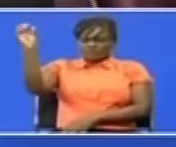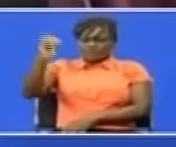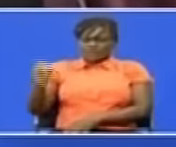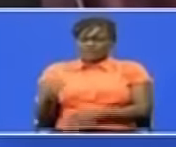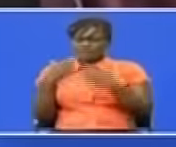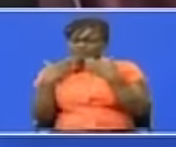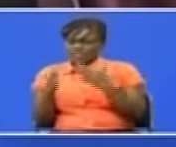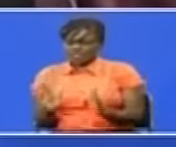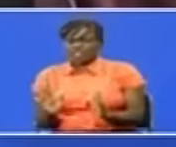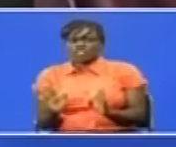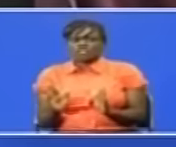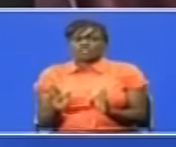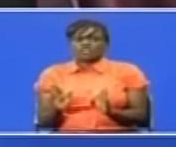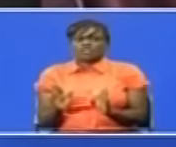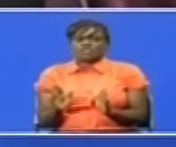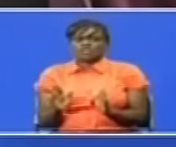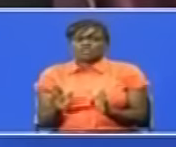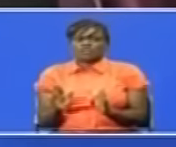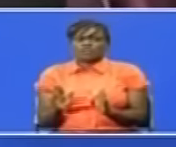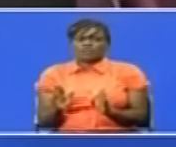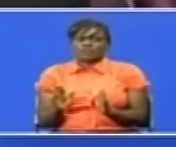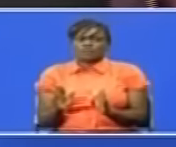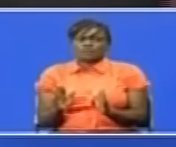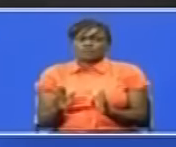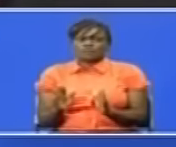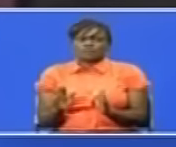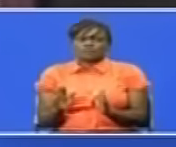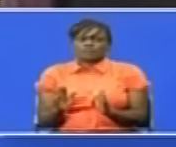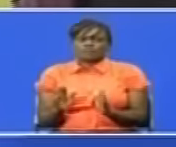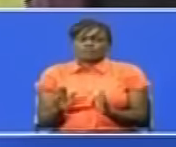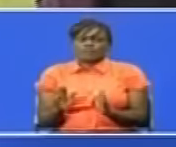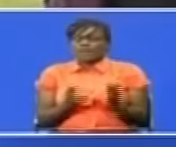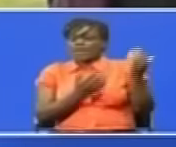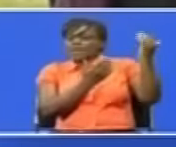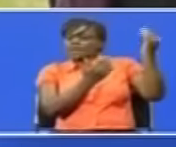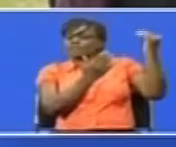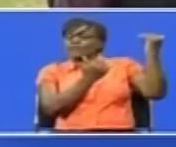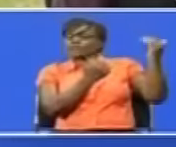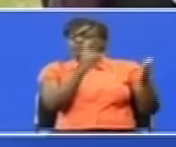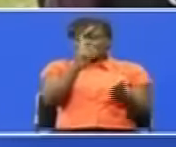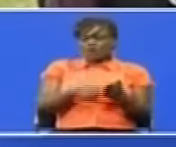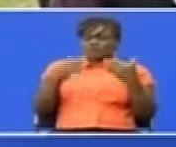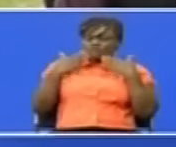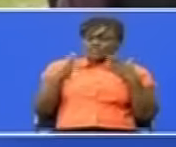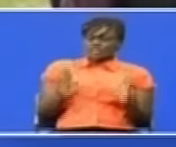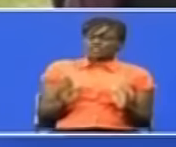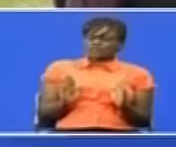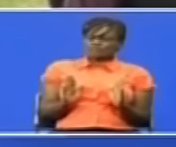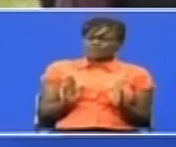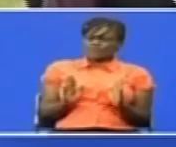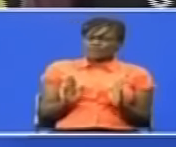completion. That is the piers, the abutments and the piles. We expect to complete